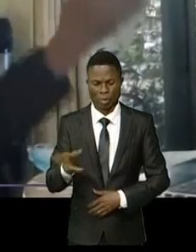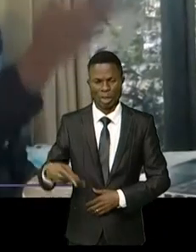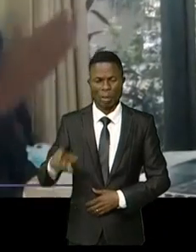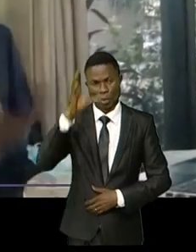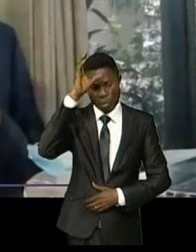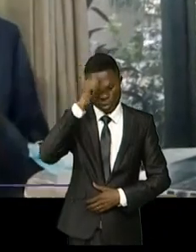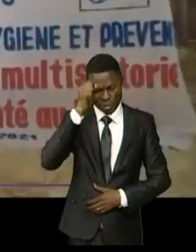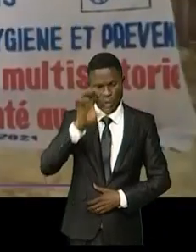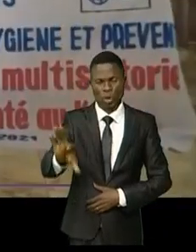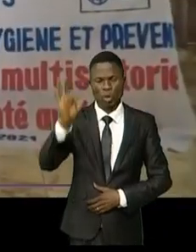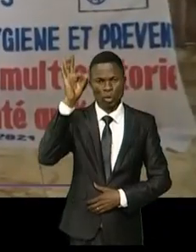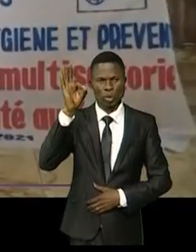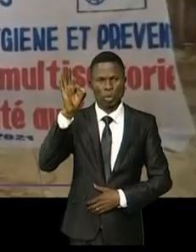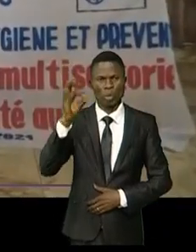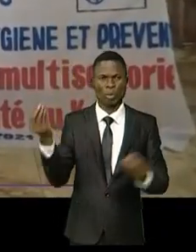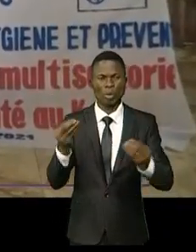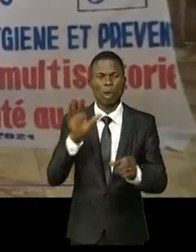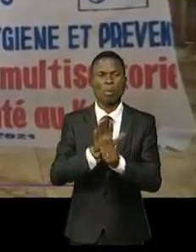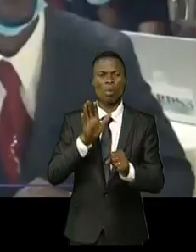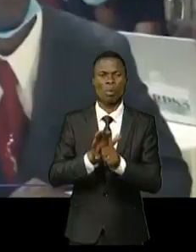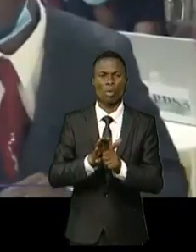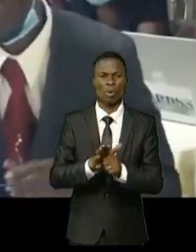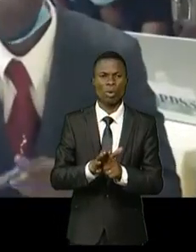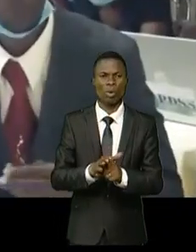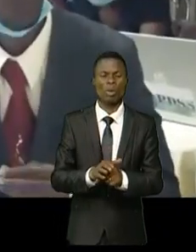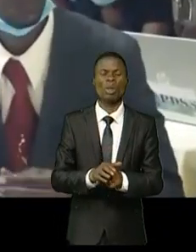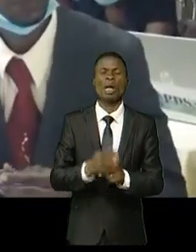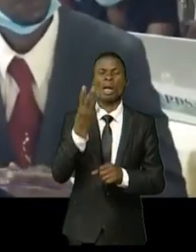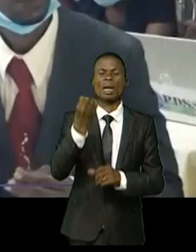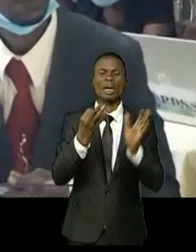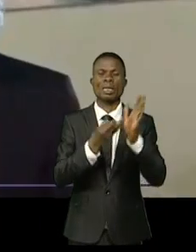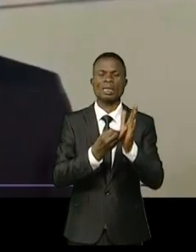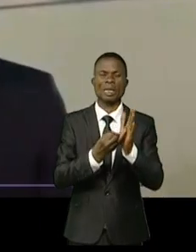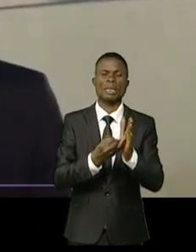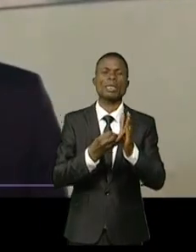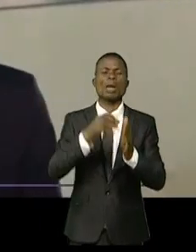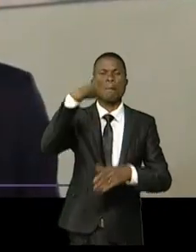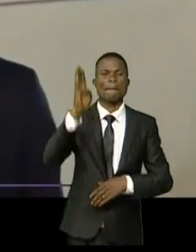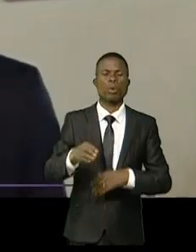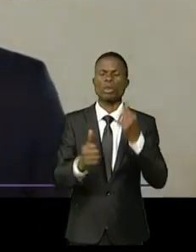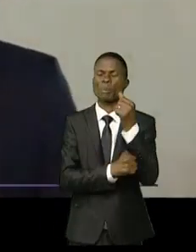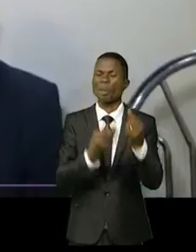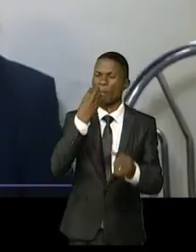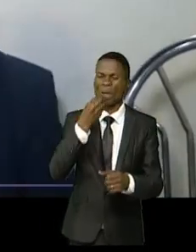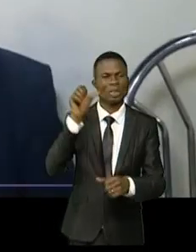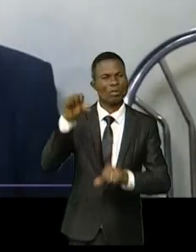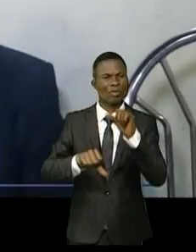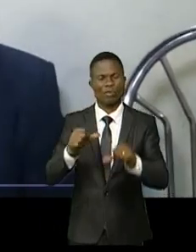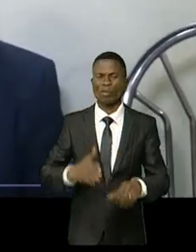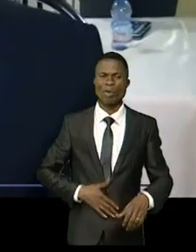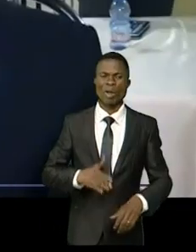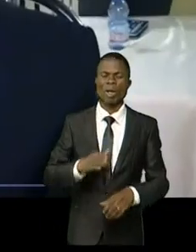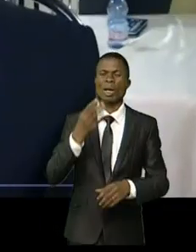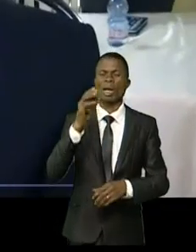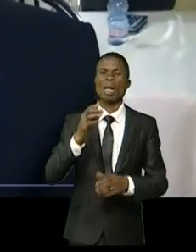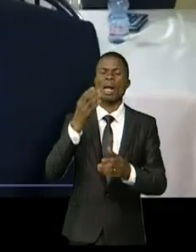Kwilu a été sélectionnée compte tenu du taux élevé de 47% de malnutrition, alors que la moyenne nationale est d'environ 42%. Avec ses 42 zones